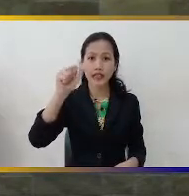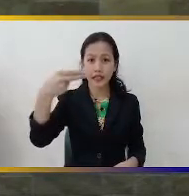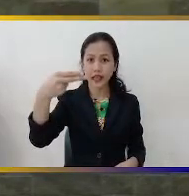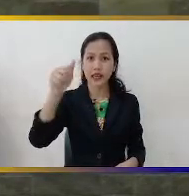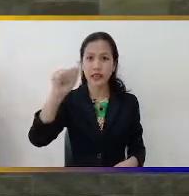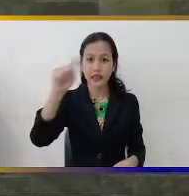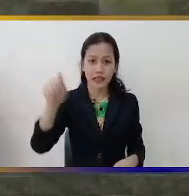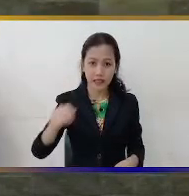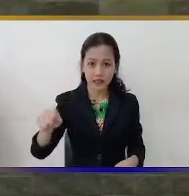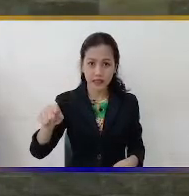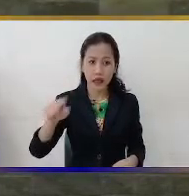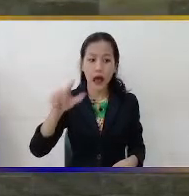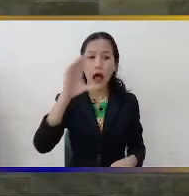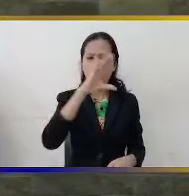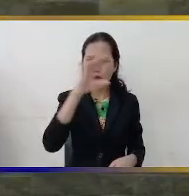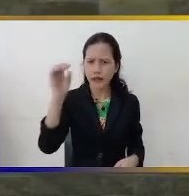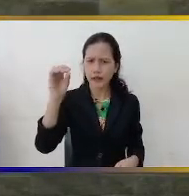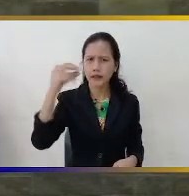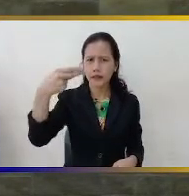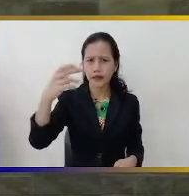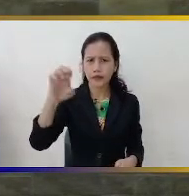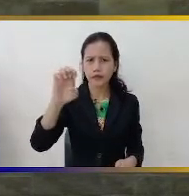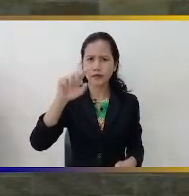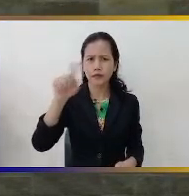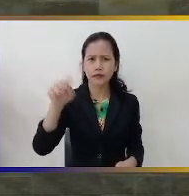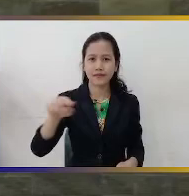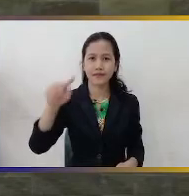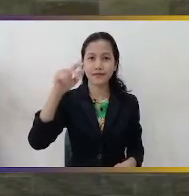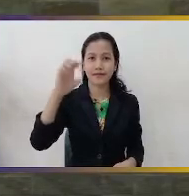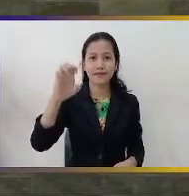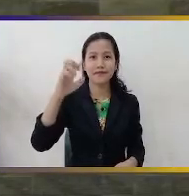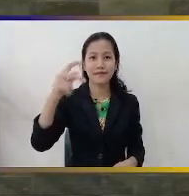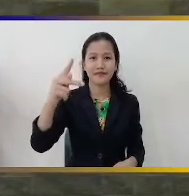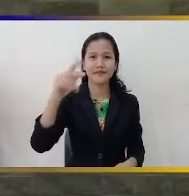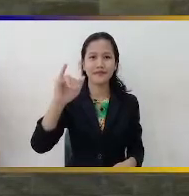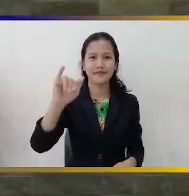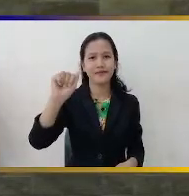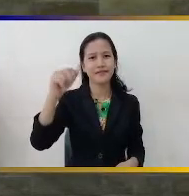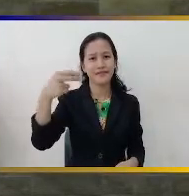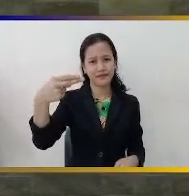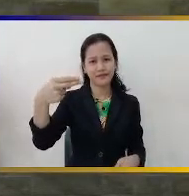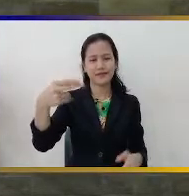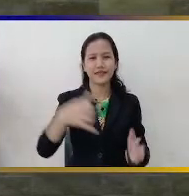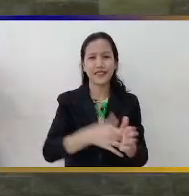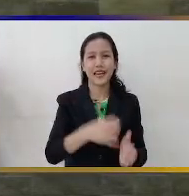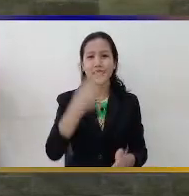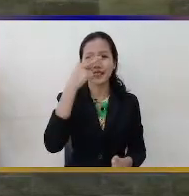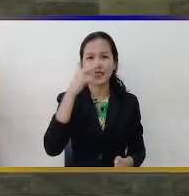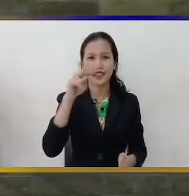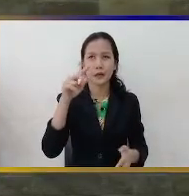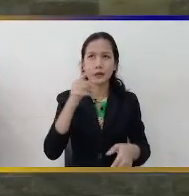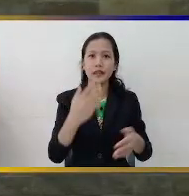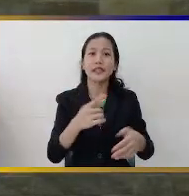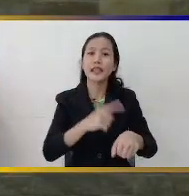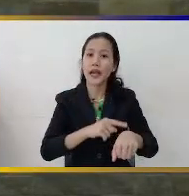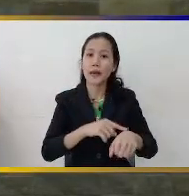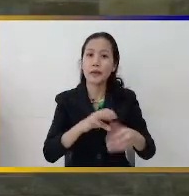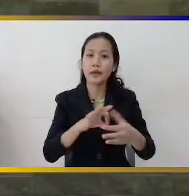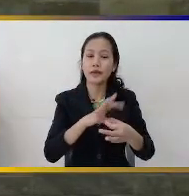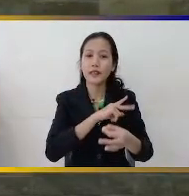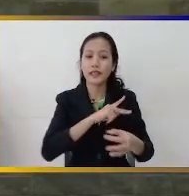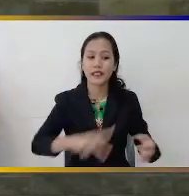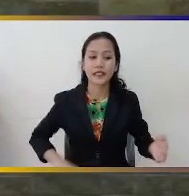po naisulat during the reigns of these three kings, dyan po naisulat ang libro po ng Micah. And the book of Micah